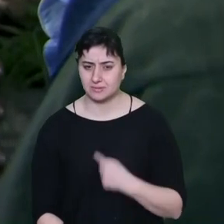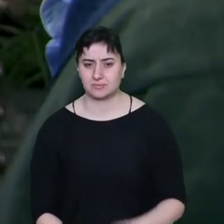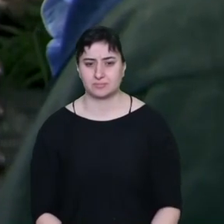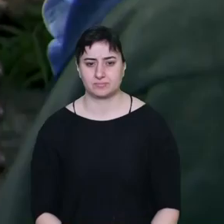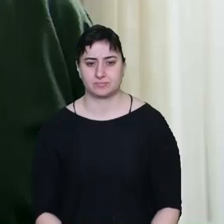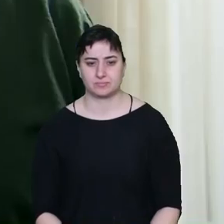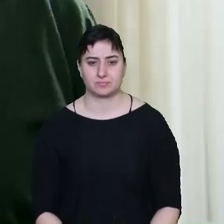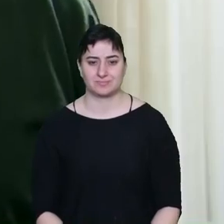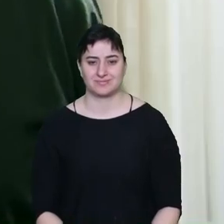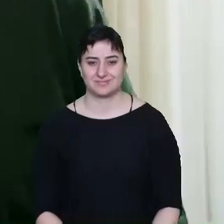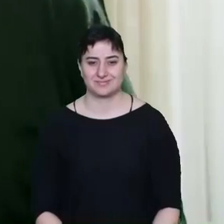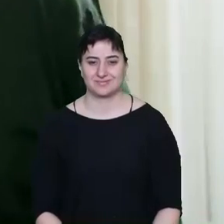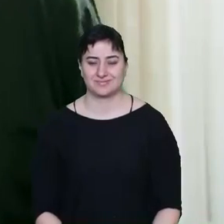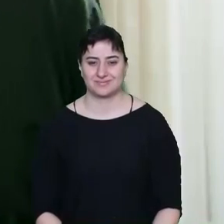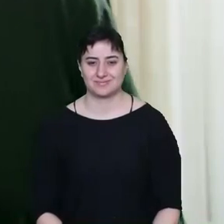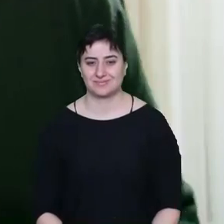Serpil fena bozuldu.